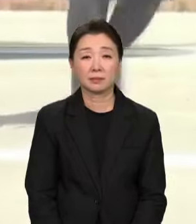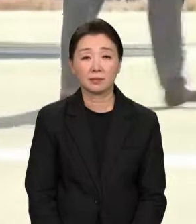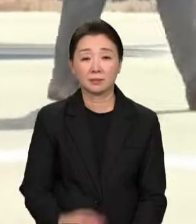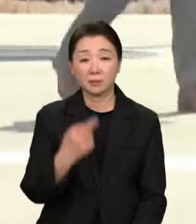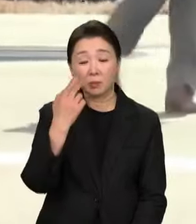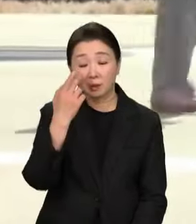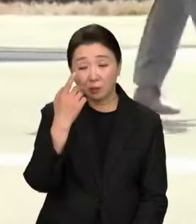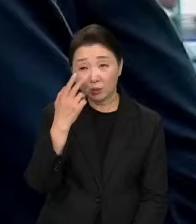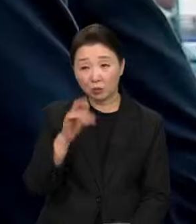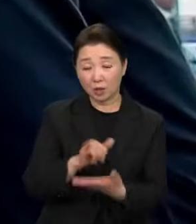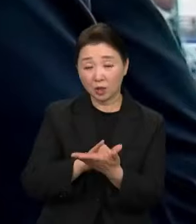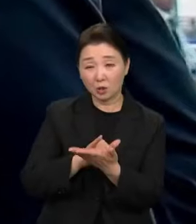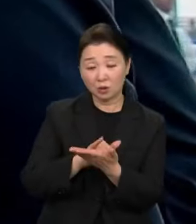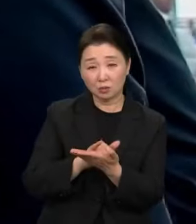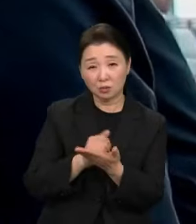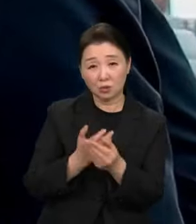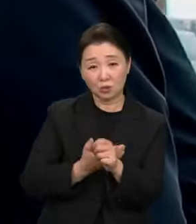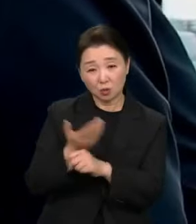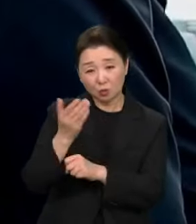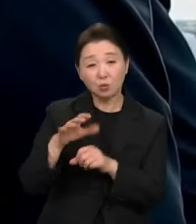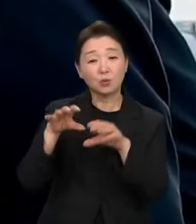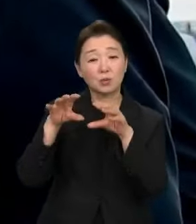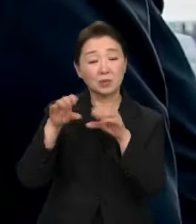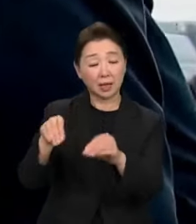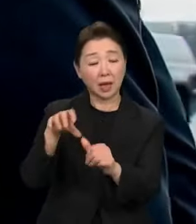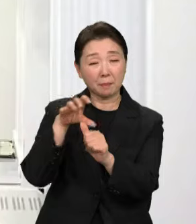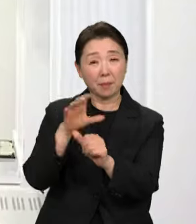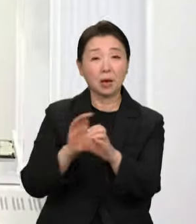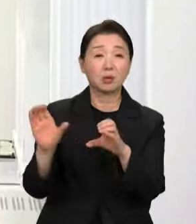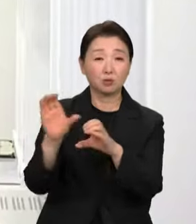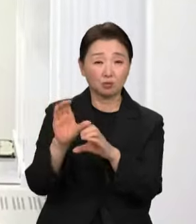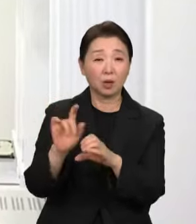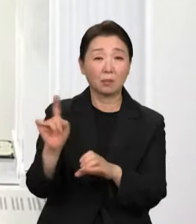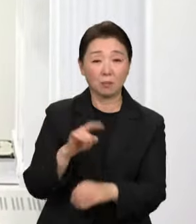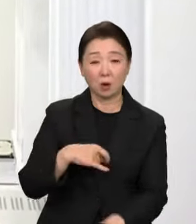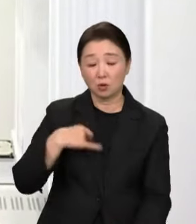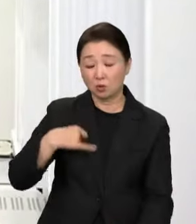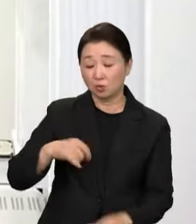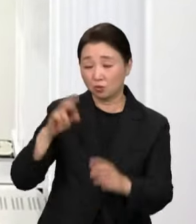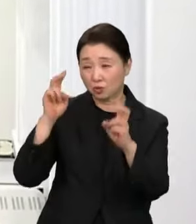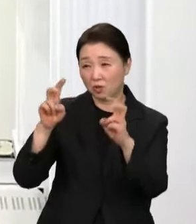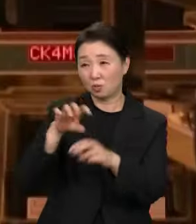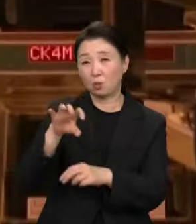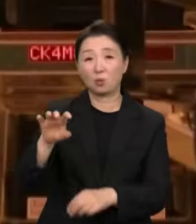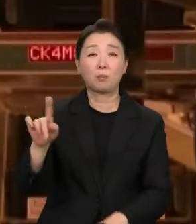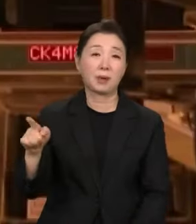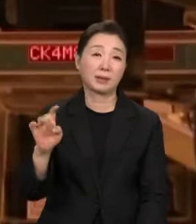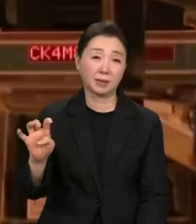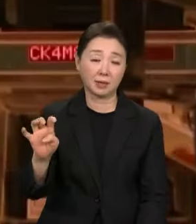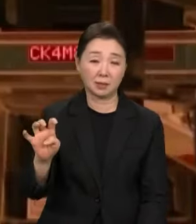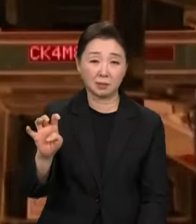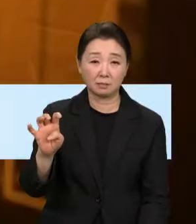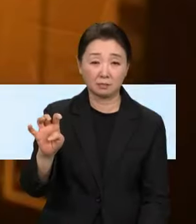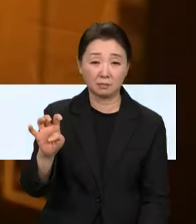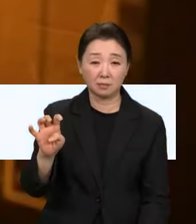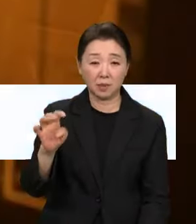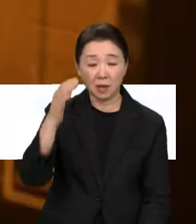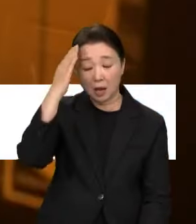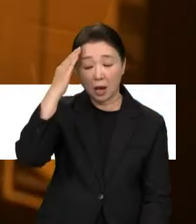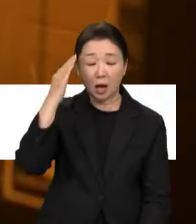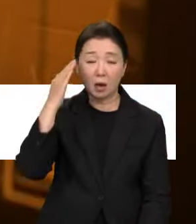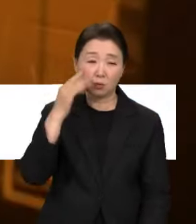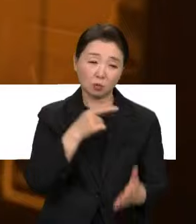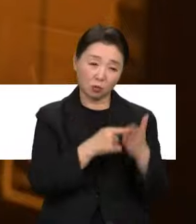미국이 이번에 수출 제한 대상으로 추가 지정한 곳은 중국 기업 140여 곳입니다. 정부는 국내 업계에 미칠 영향이